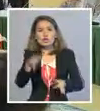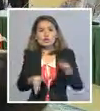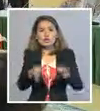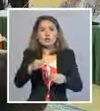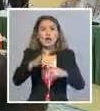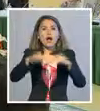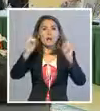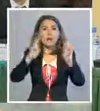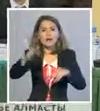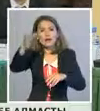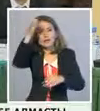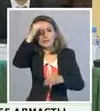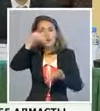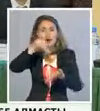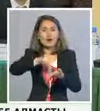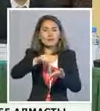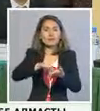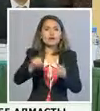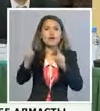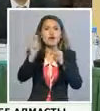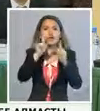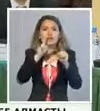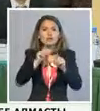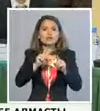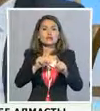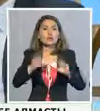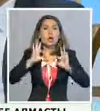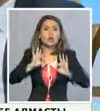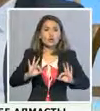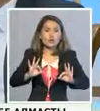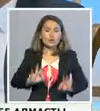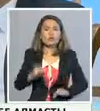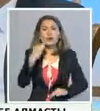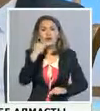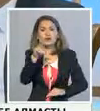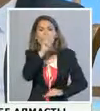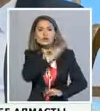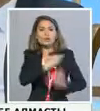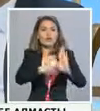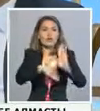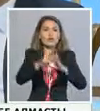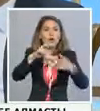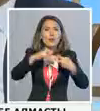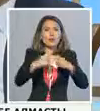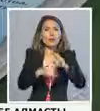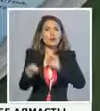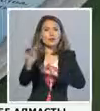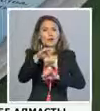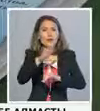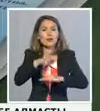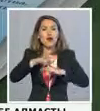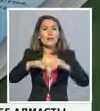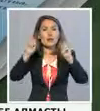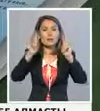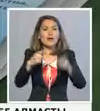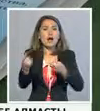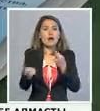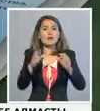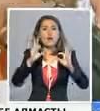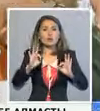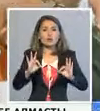бас қосты. Жиында сала қызметкерлері сот жүйесіндегі осал тұстарды жетілдірудің жолдарын талқылады. Мамандандырылған әкімшілік соттардың